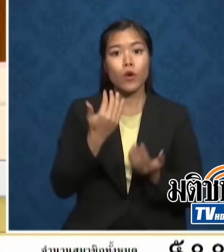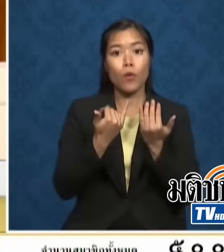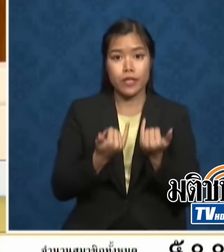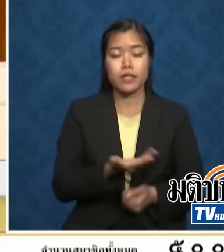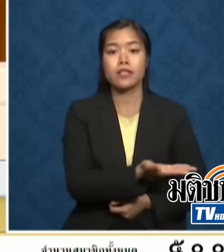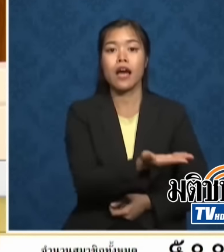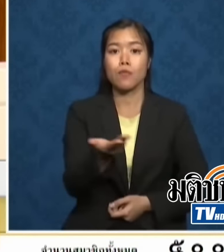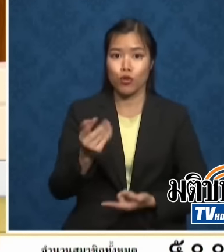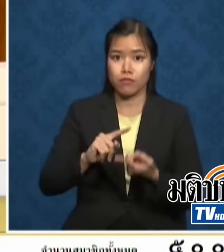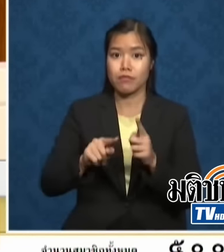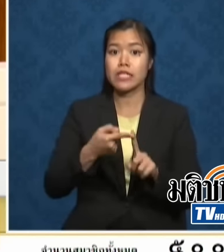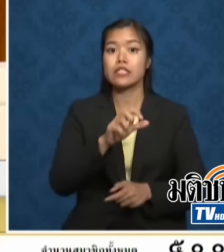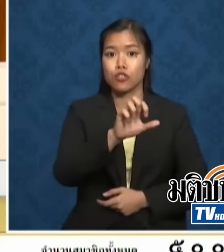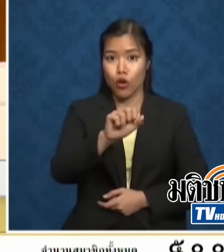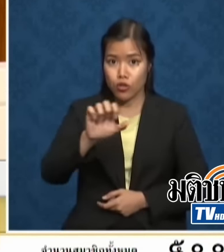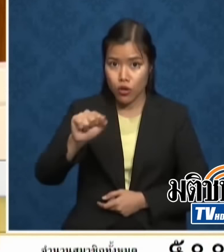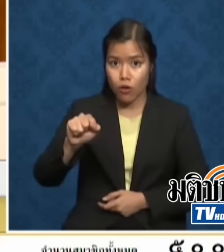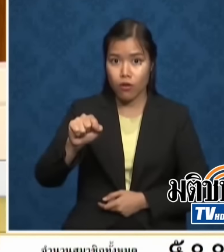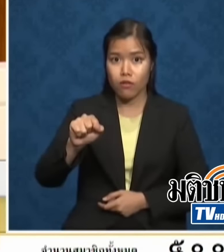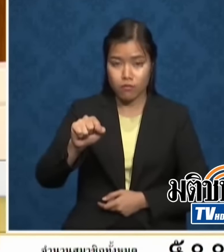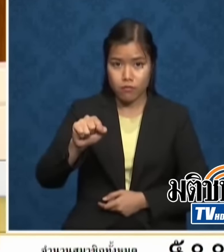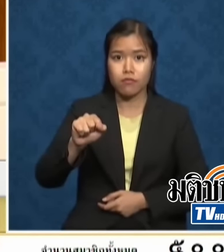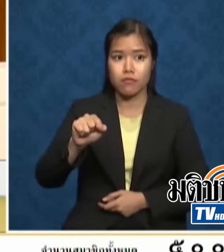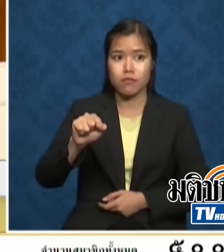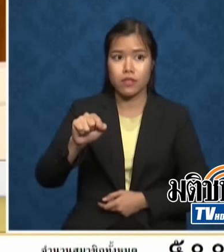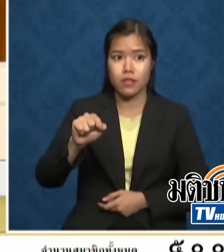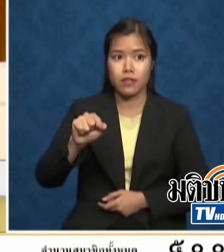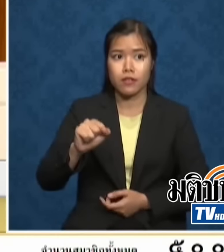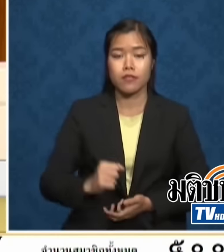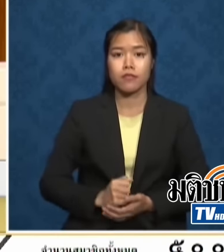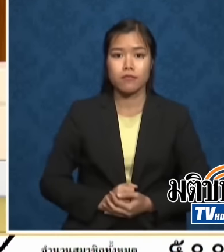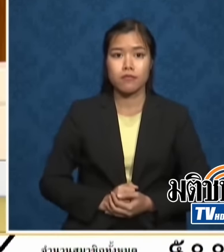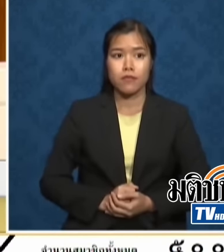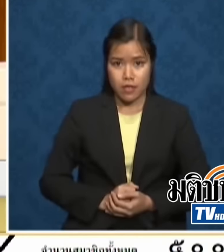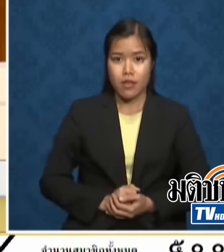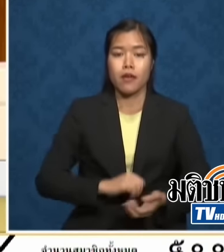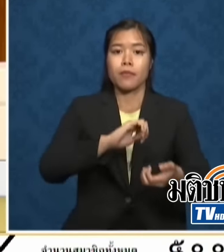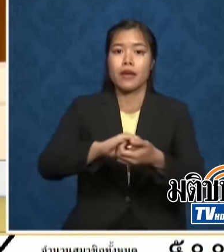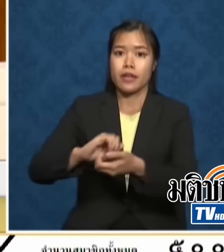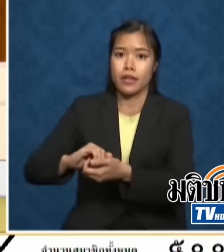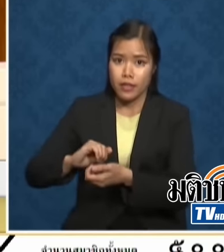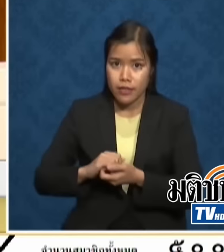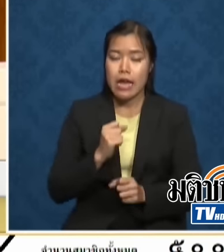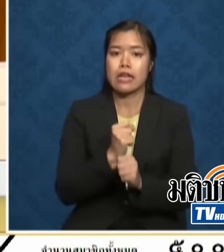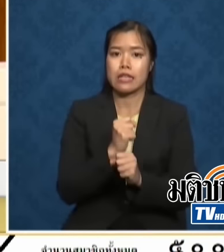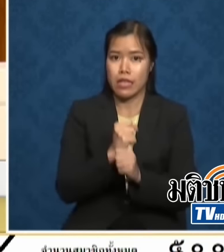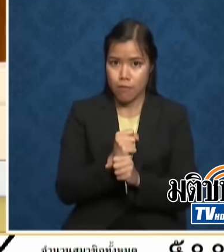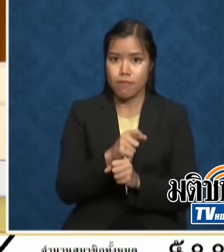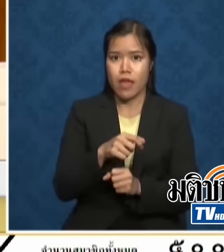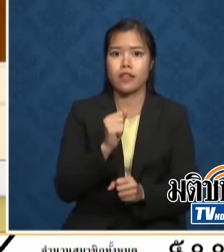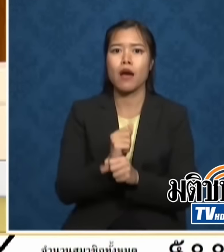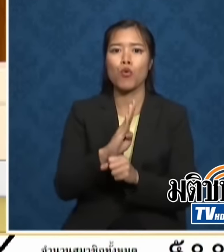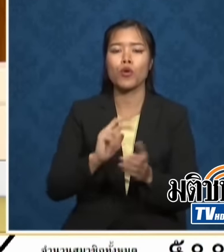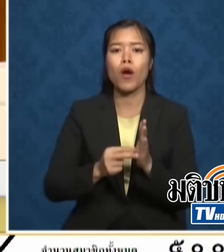านะเป็นเพื่อนสมาชิกสภาผู้แทนราษฎรนะครับด้วยกันเรามาร่วมทำบุญกันนะครับเราทำบุ